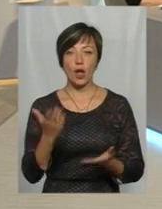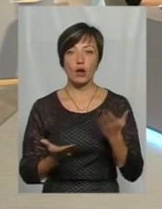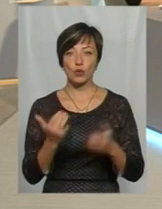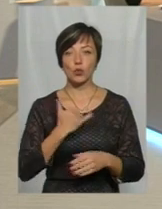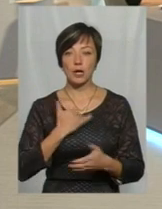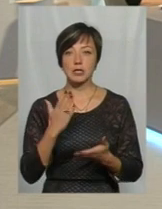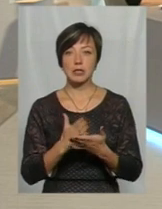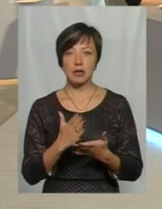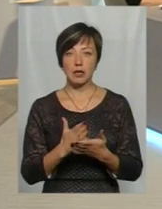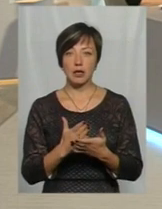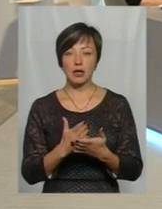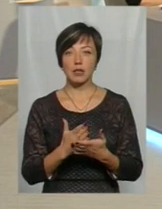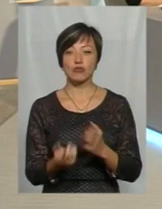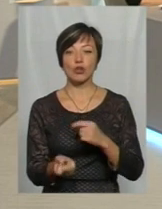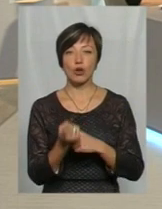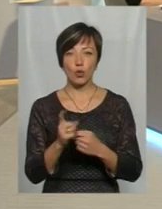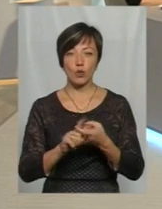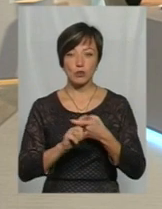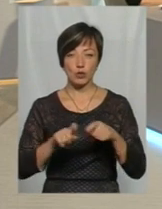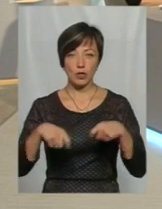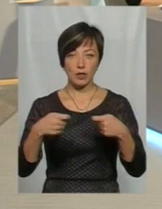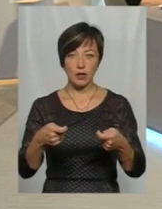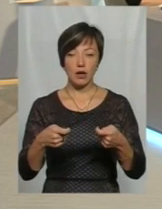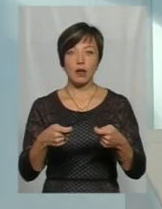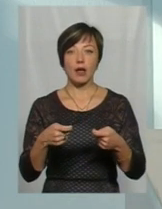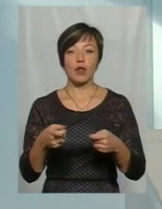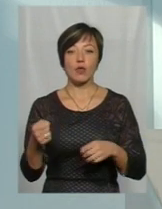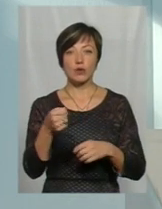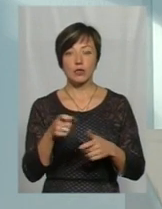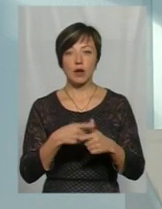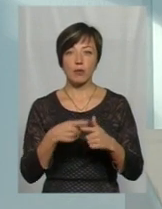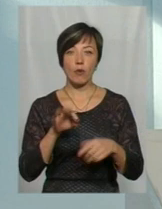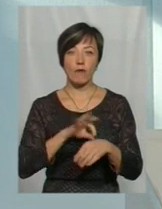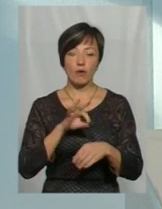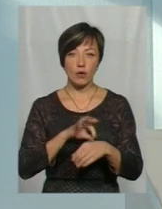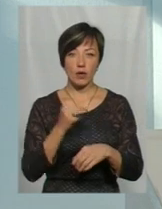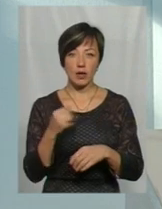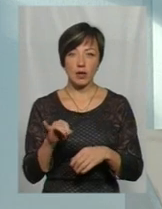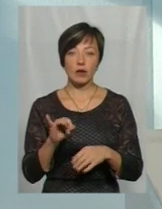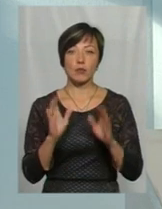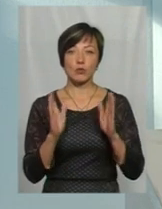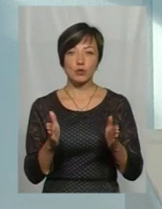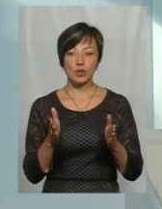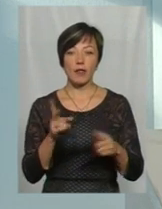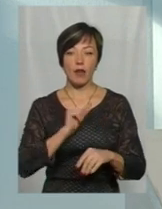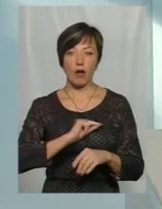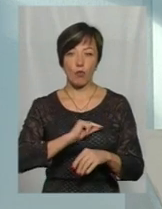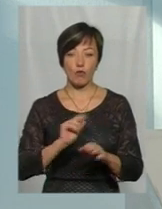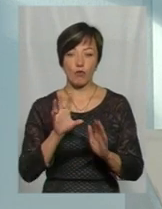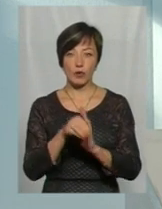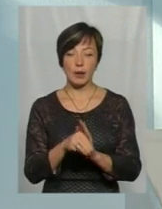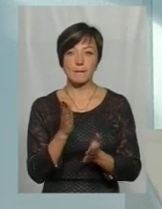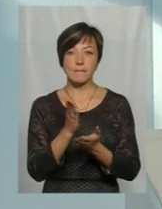у нас є, до прикладу, джерело збудника інфекції, тобто носій або хворий, і він, будучи на роботі,